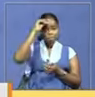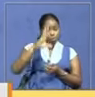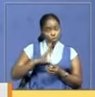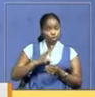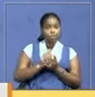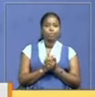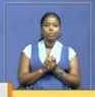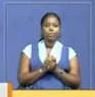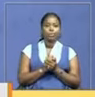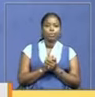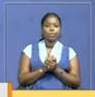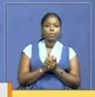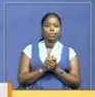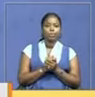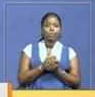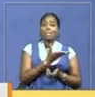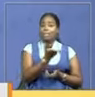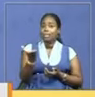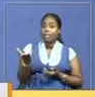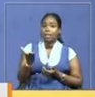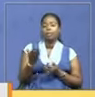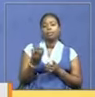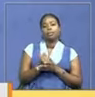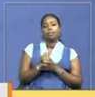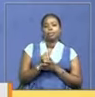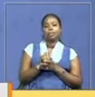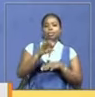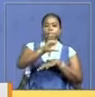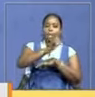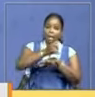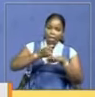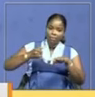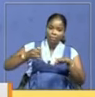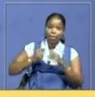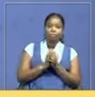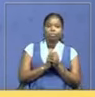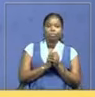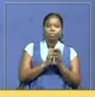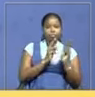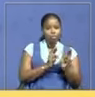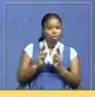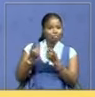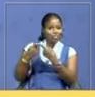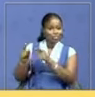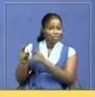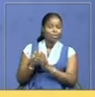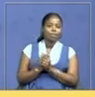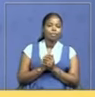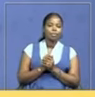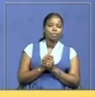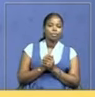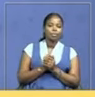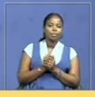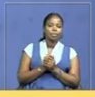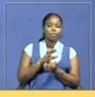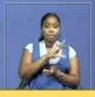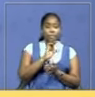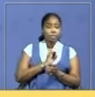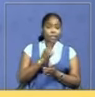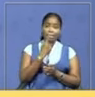Messieurs chers invités en vend titre et qualité je tiens tout